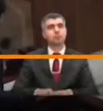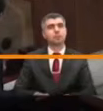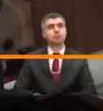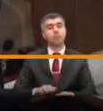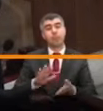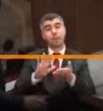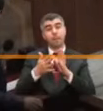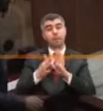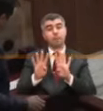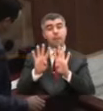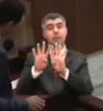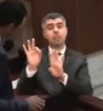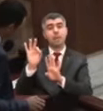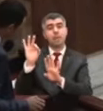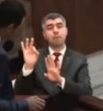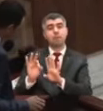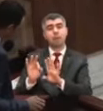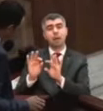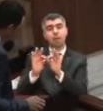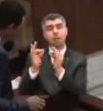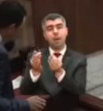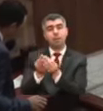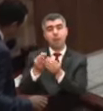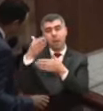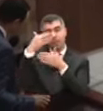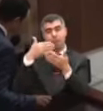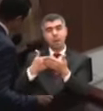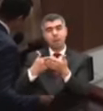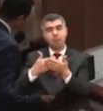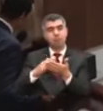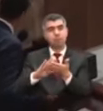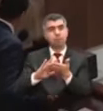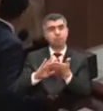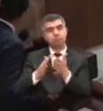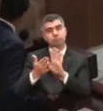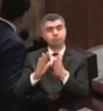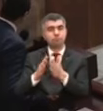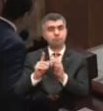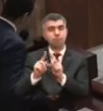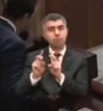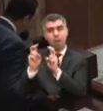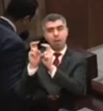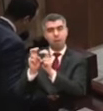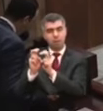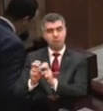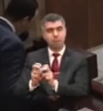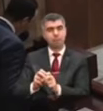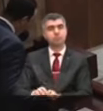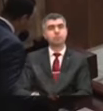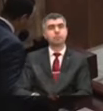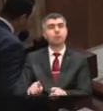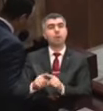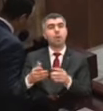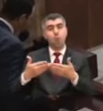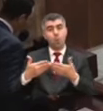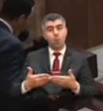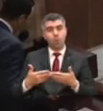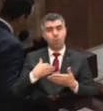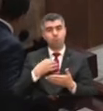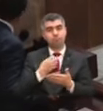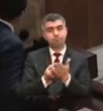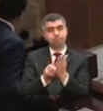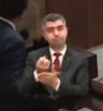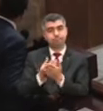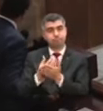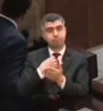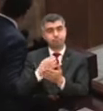لي 80% من الاسر المغربيه سيد الوزير كلها كتستهلك اقل يعني من التعريفه التدريجيه. الحل اللي قدمتيه اليوم على اهميته